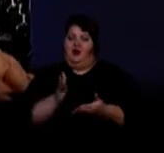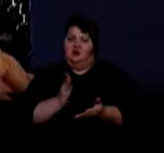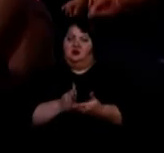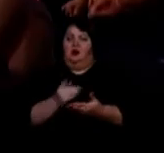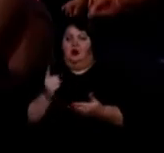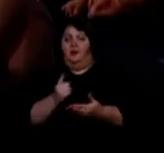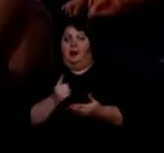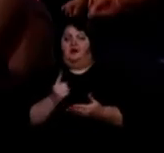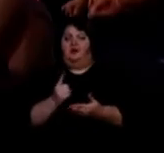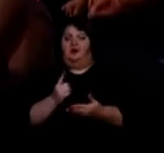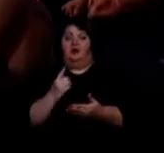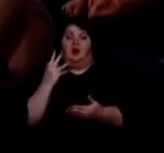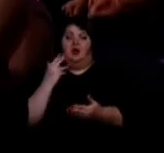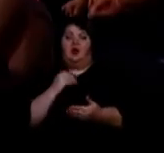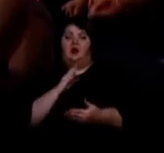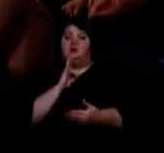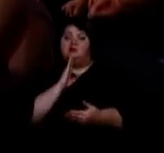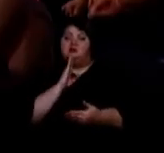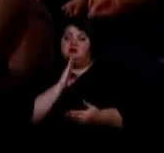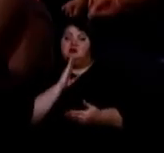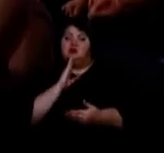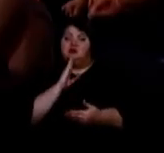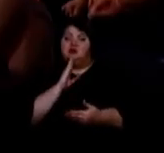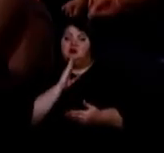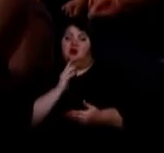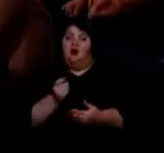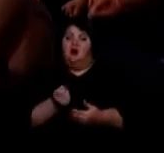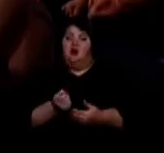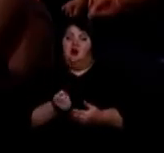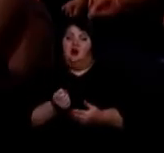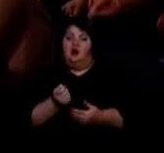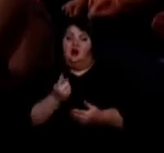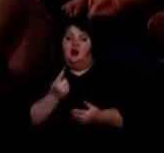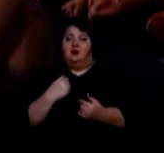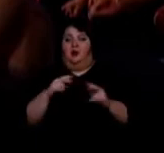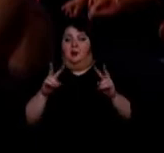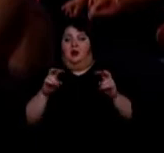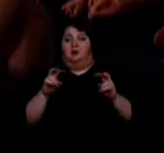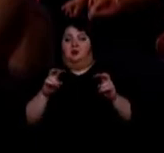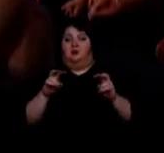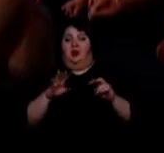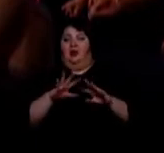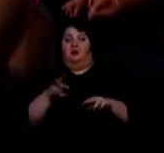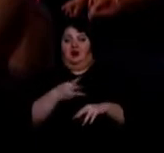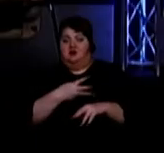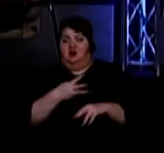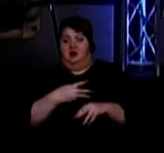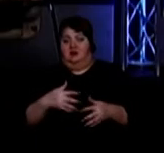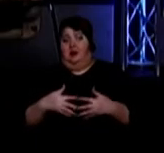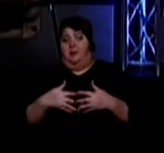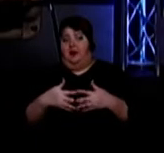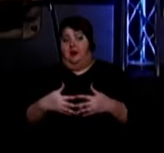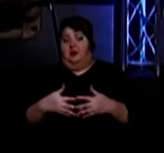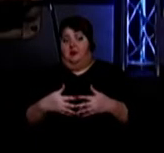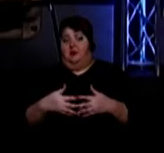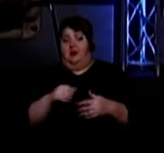первое, когда женщина оказывается, как мы называем, увы, такой нежелательной беременности, хотя сами